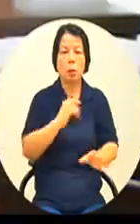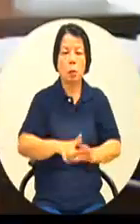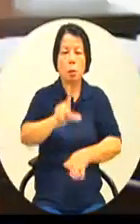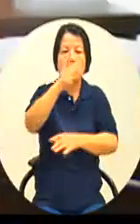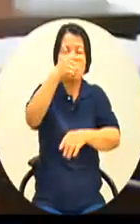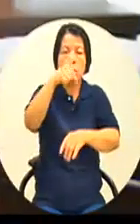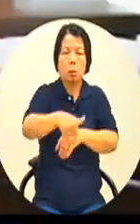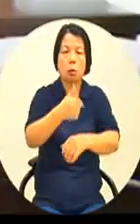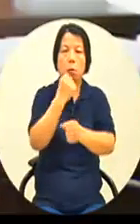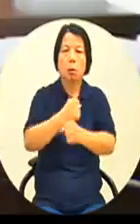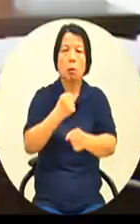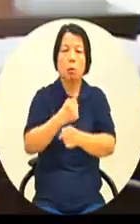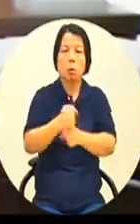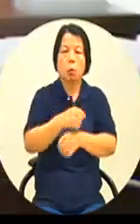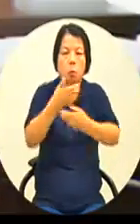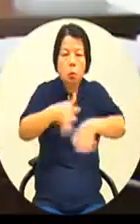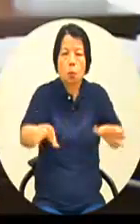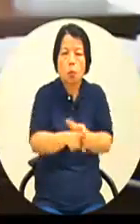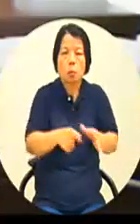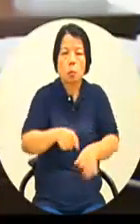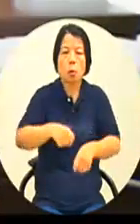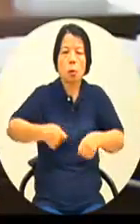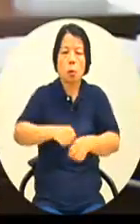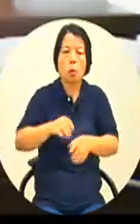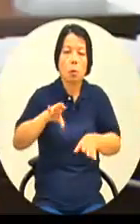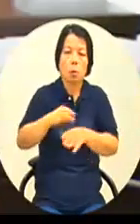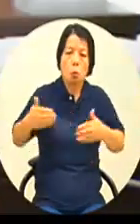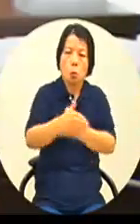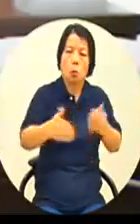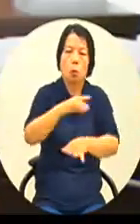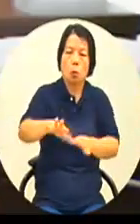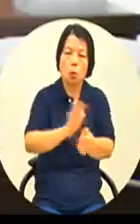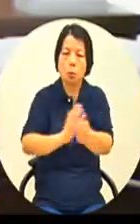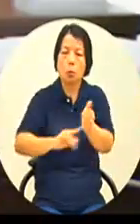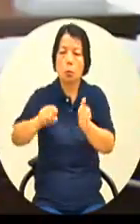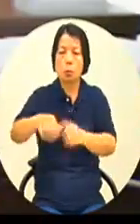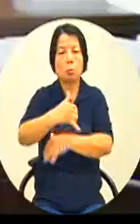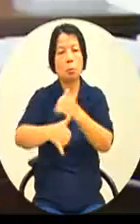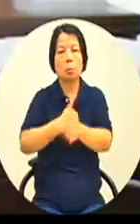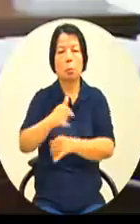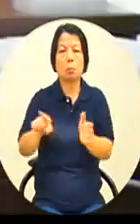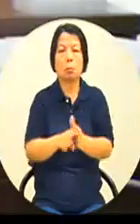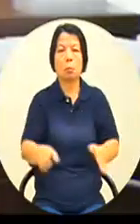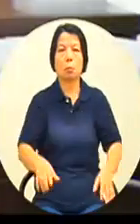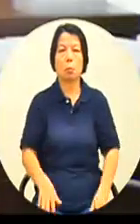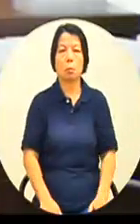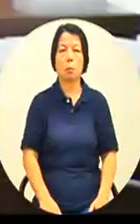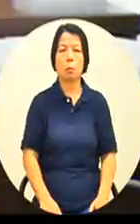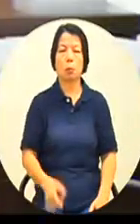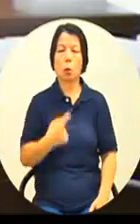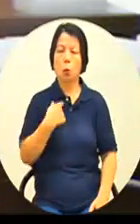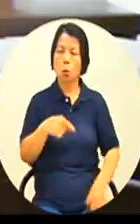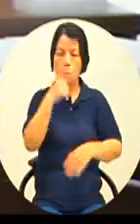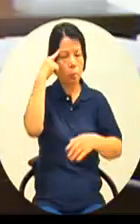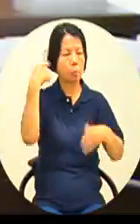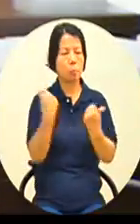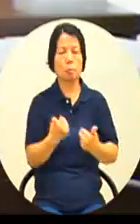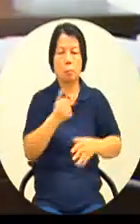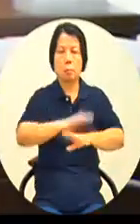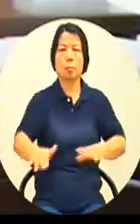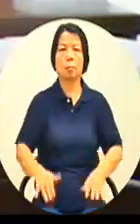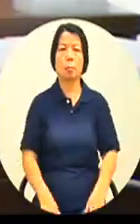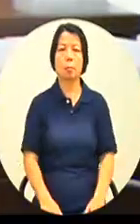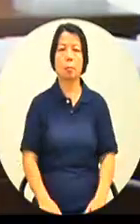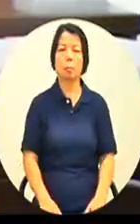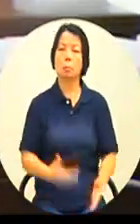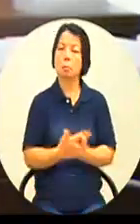通、作息上的交通严重受到重挫，影响他的生活的时候，我的角度就是反对。那么